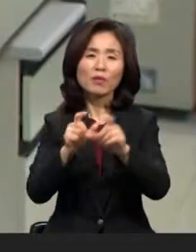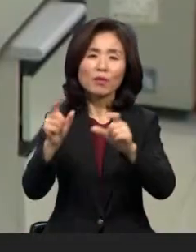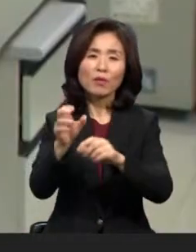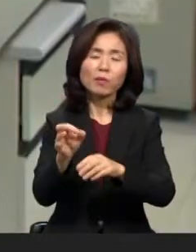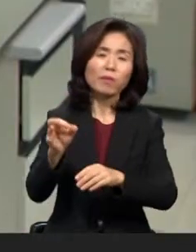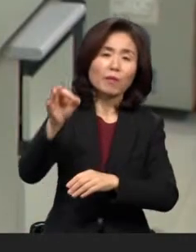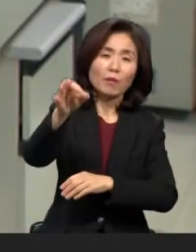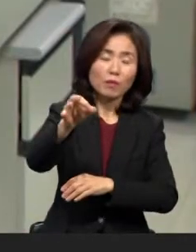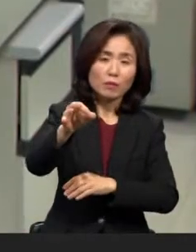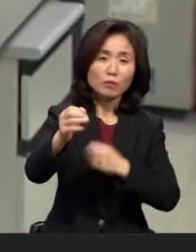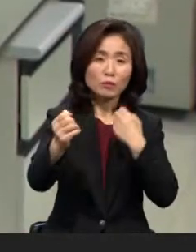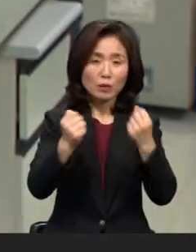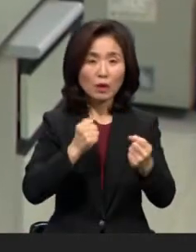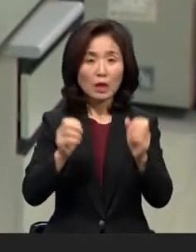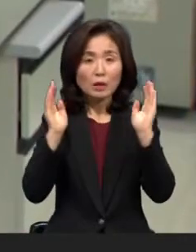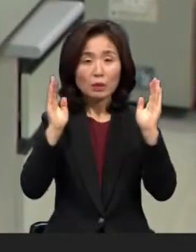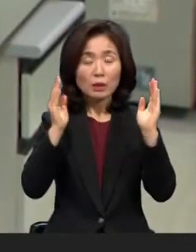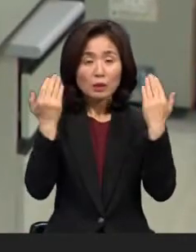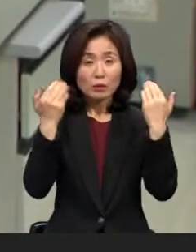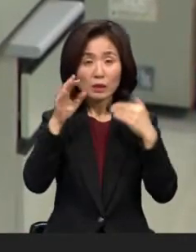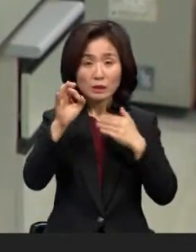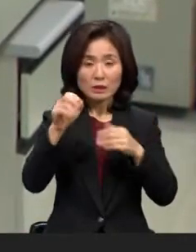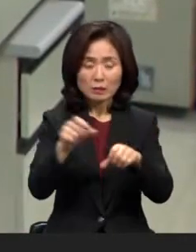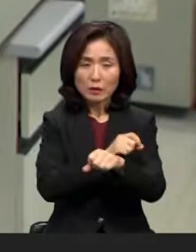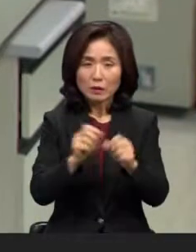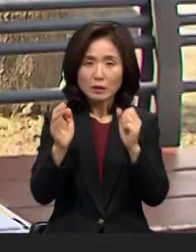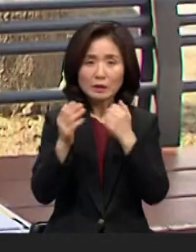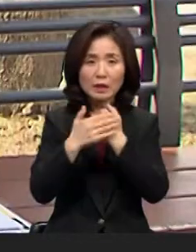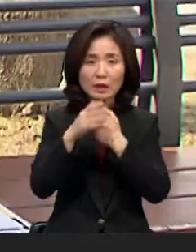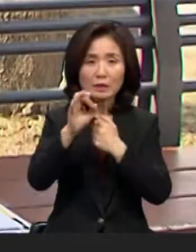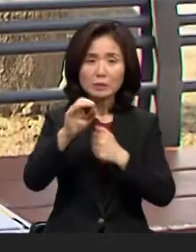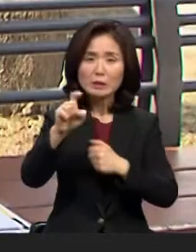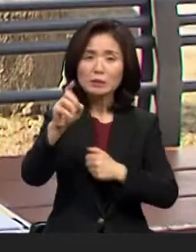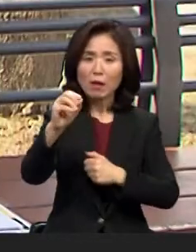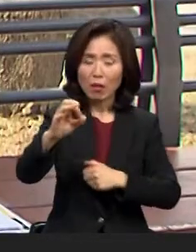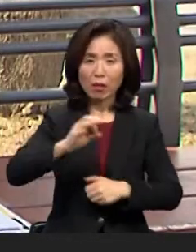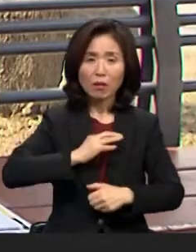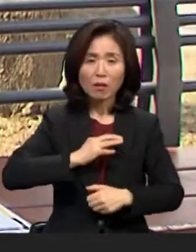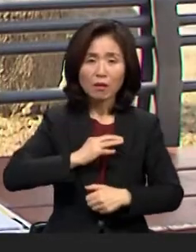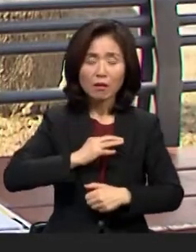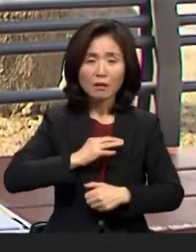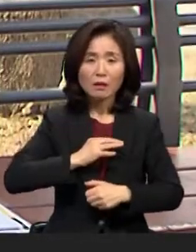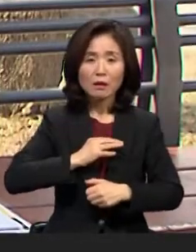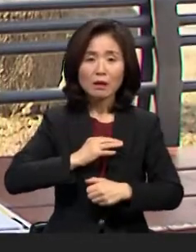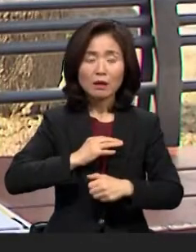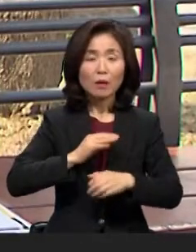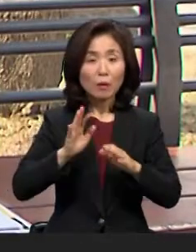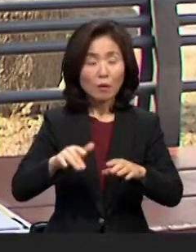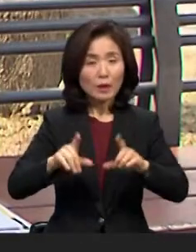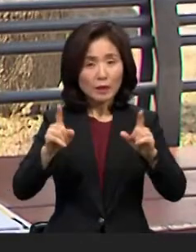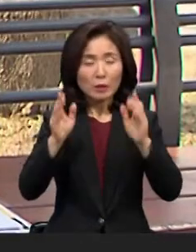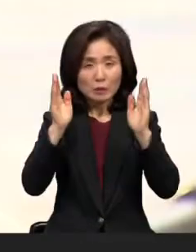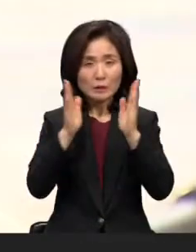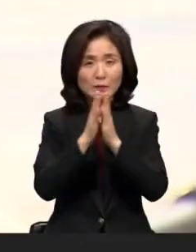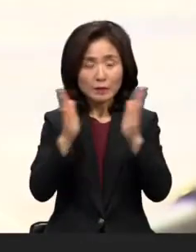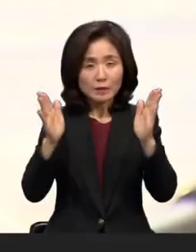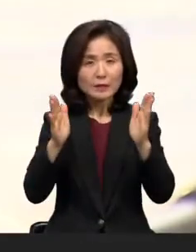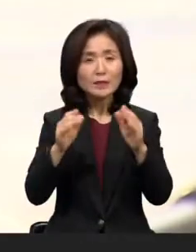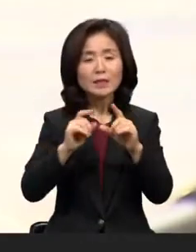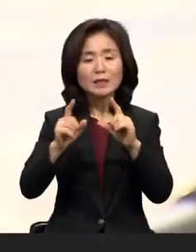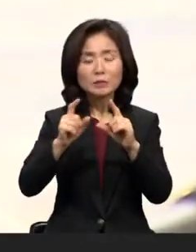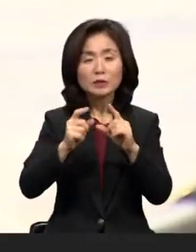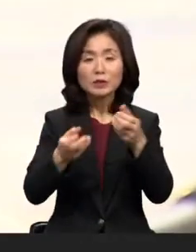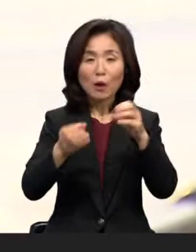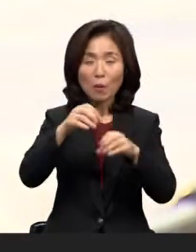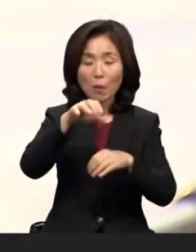학교에선 겨우 특별장학금 10만 원을 돌려받았습니다. 새학기엔 실험 강좌가 일부 문을 열었지만 거리 두기 단계에